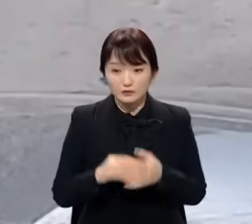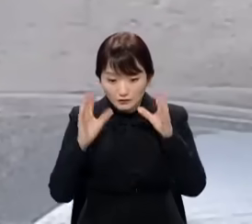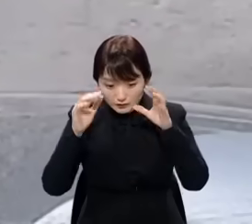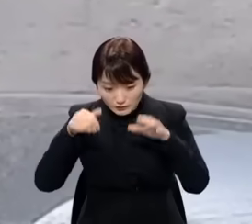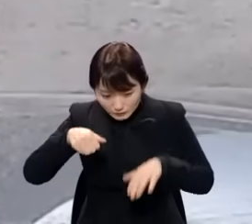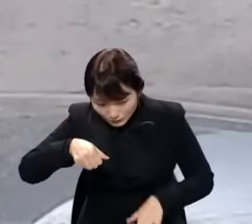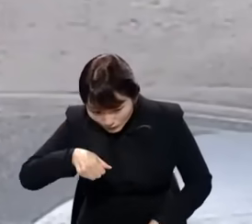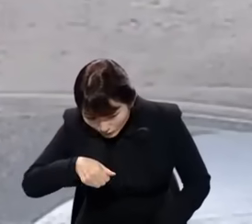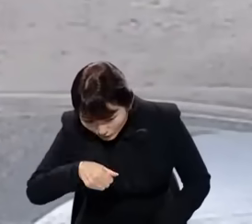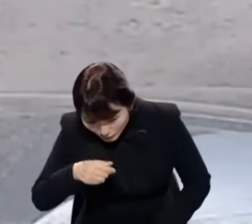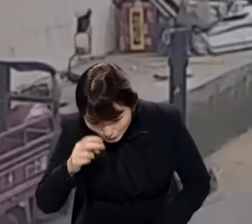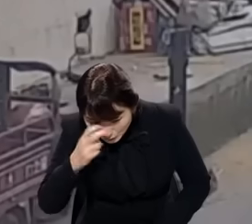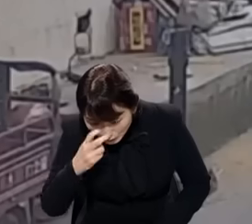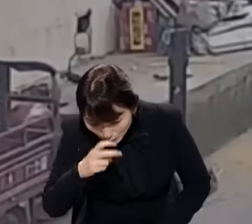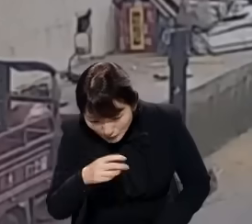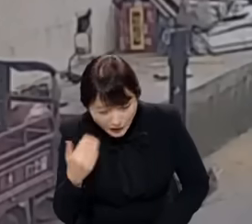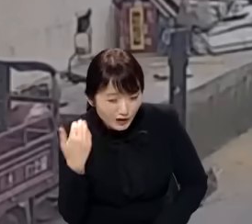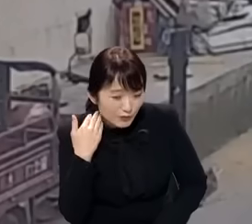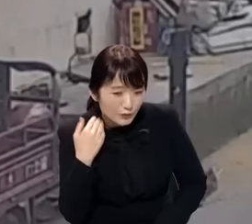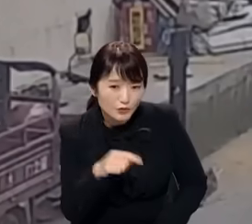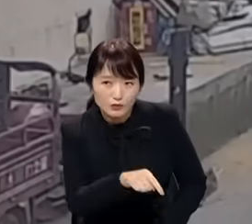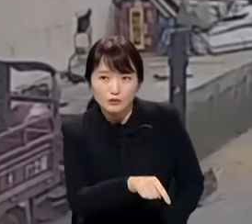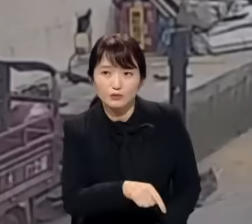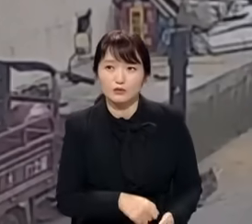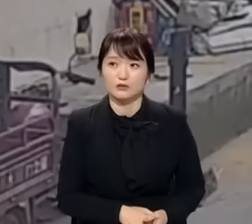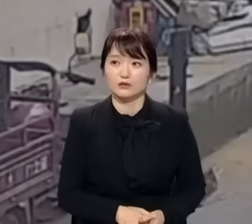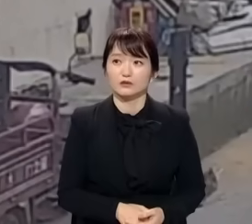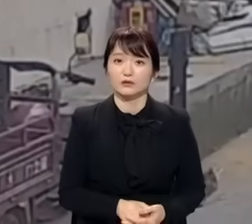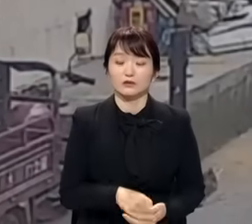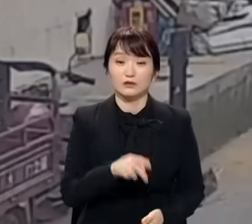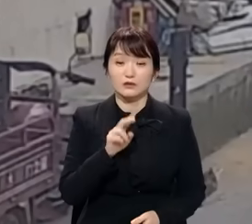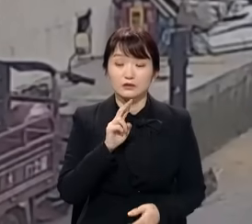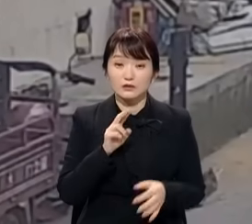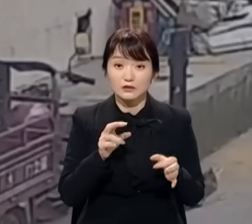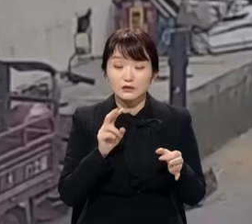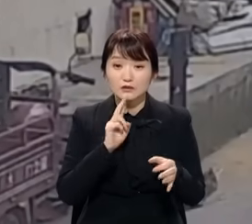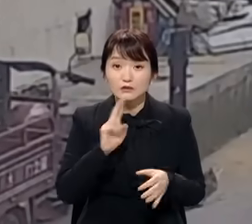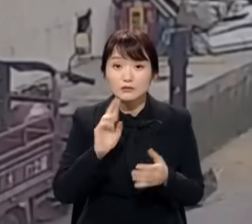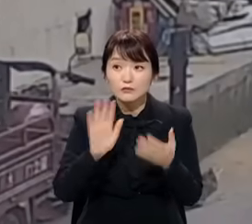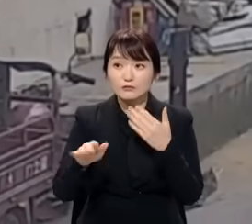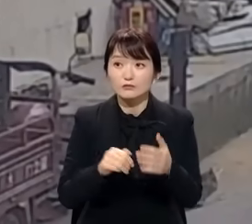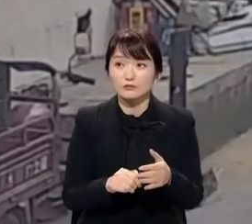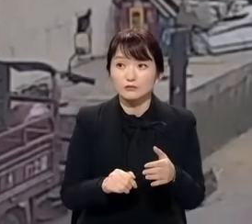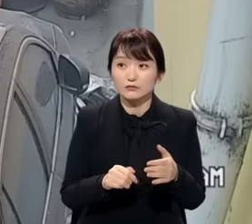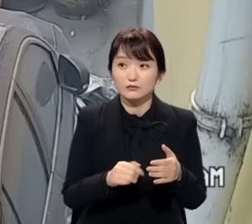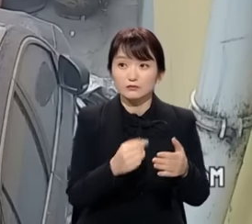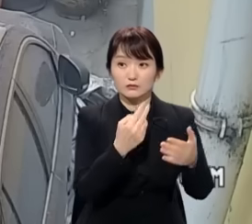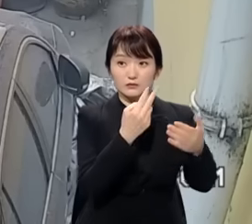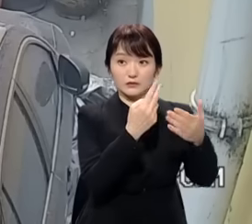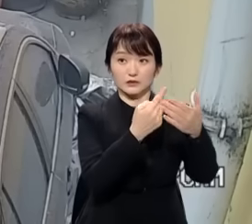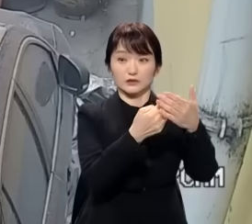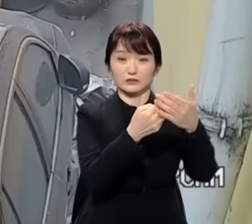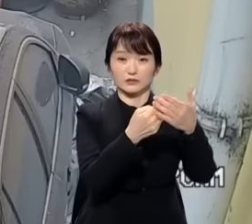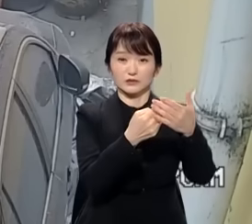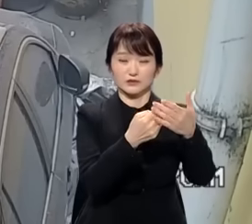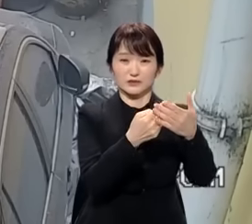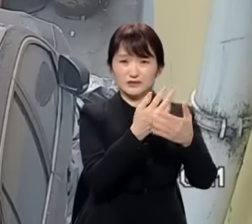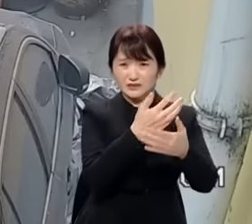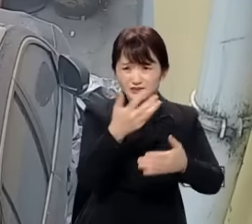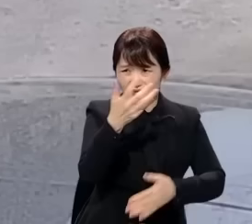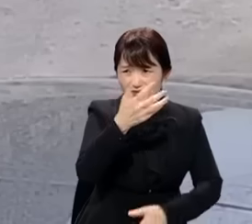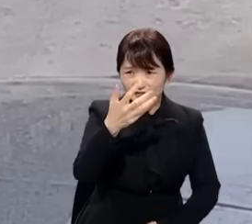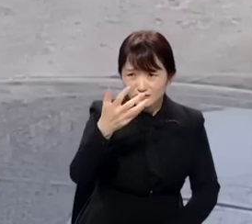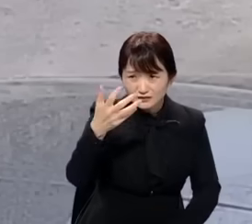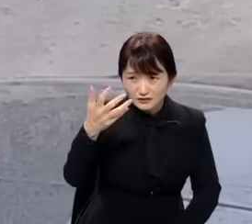엎드려서 틈을 살펴보는데 잘 보이지 않았겠죠. 그리고 2분 뒤 폭죽이 들어간 건물 창문으로 저렇게 옅은 연기가